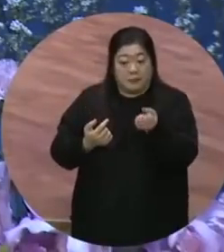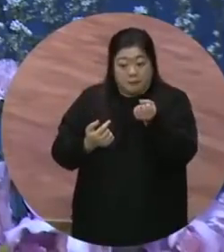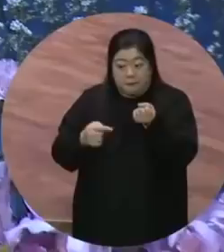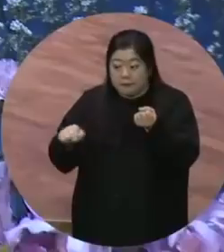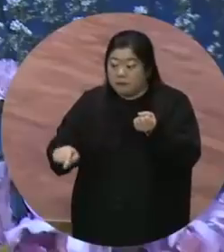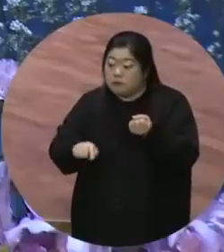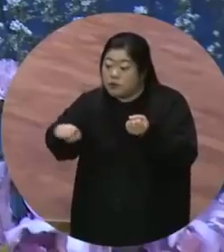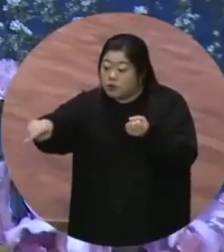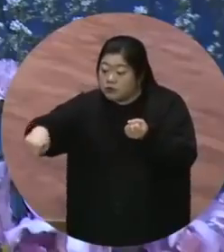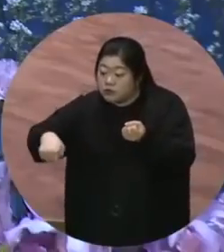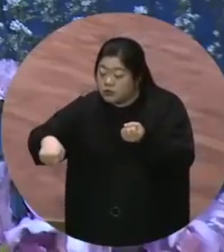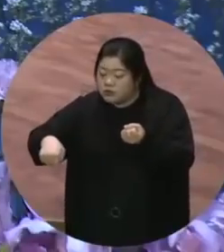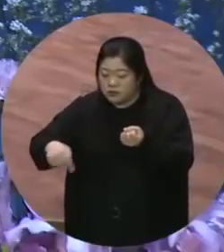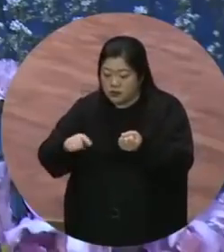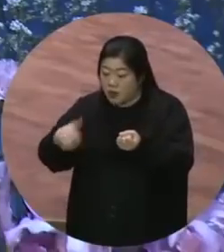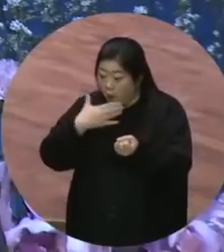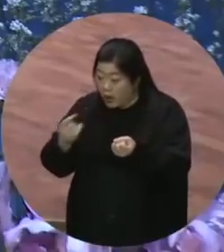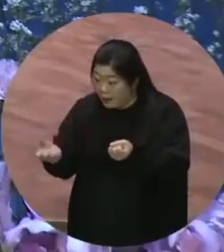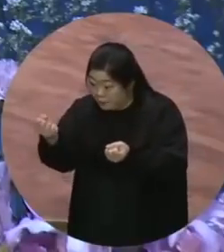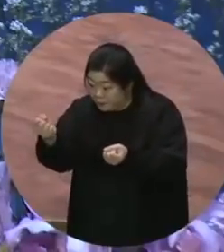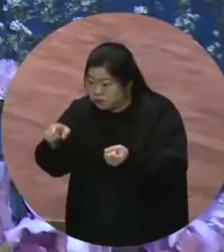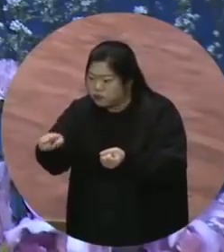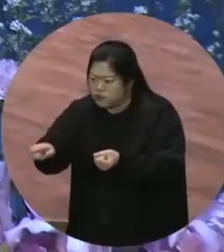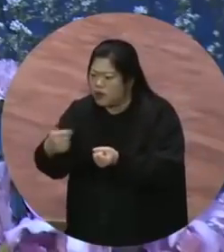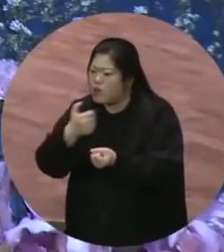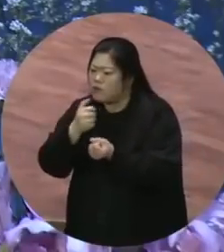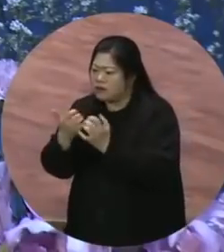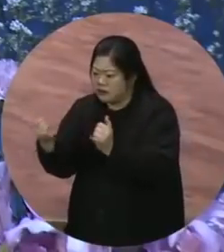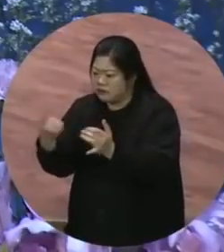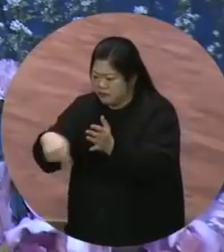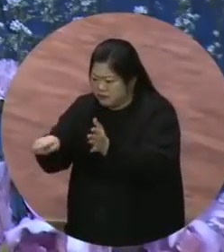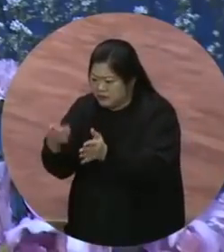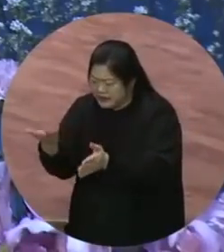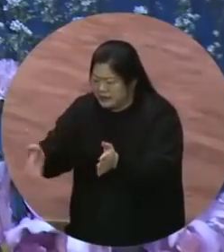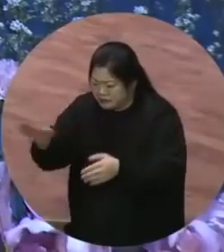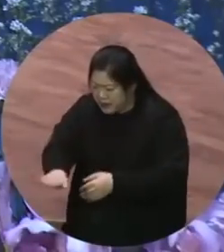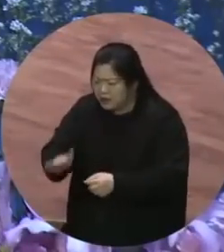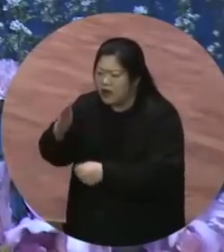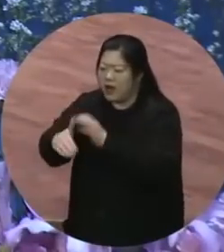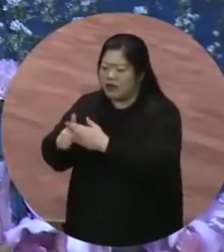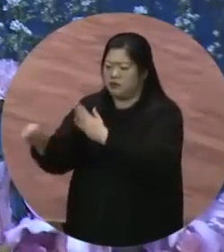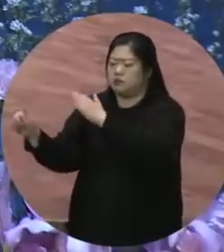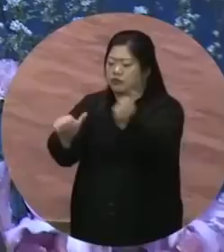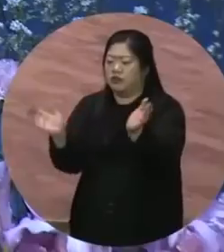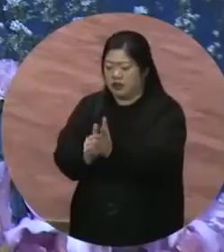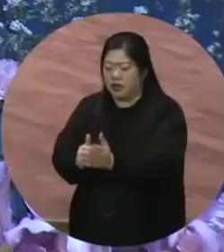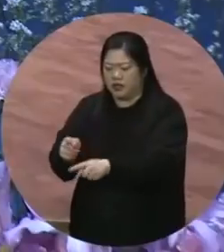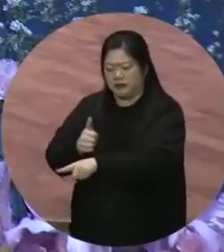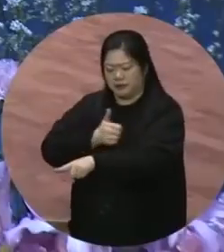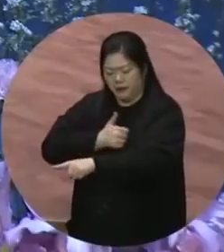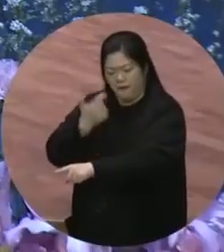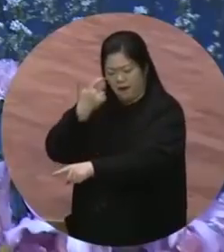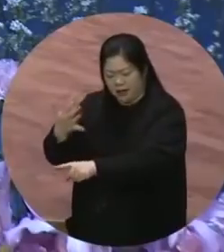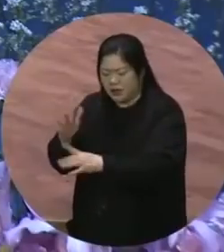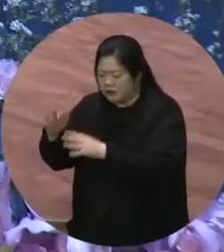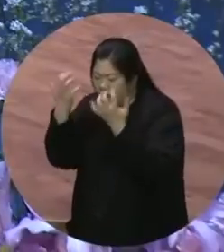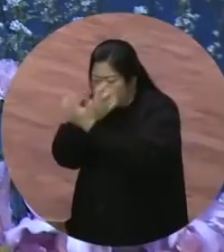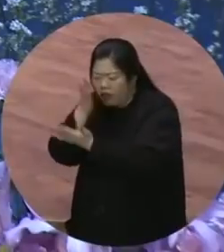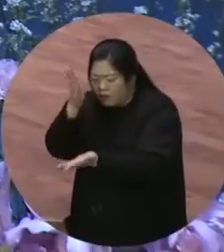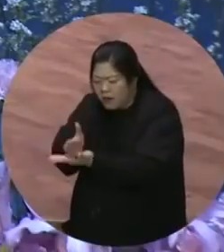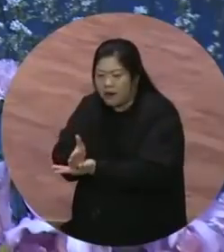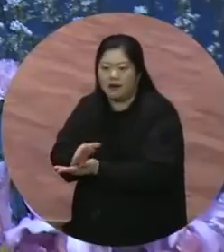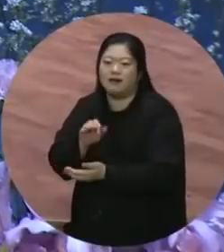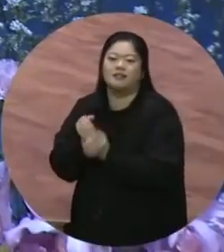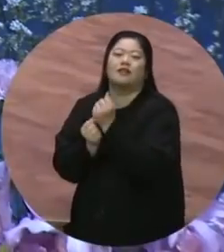그리스도의 것으로 부르심을 받은 자라는 영적 이 정체성을 분명히 가지고